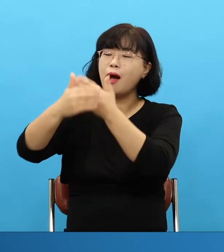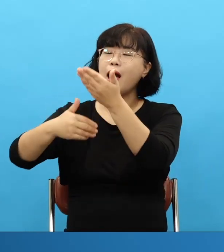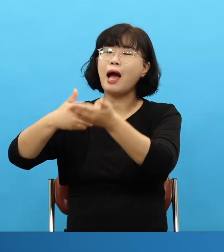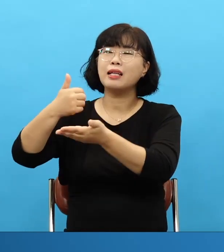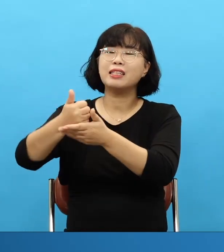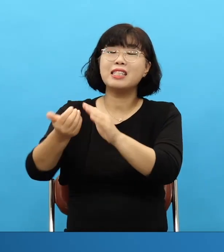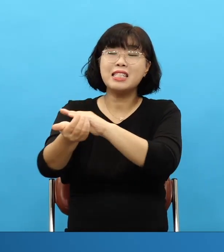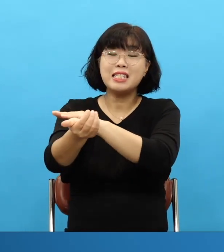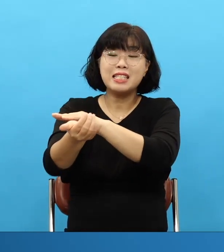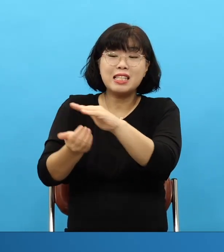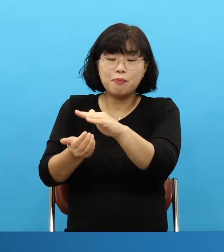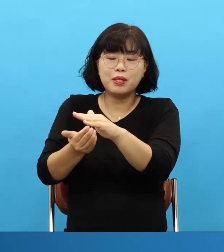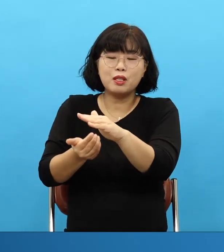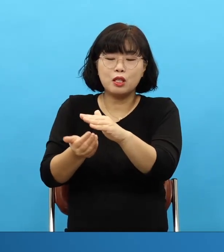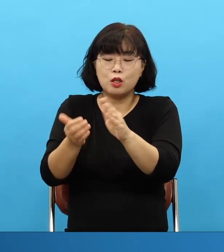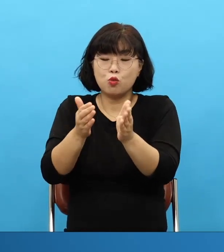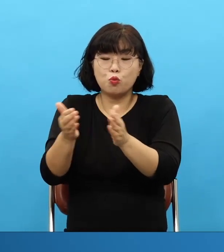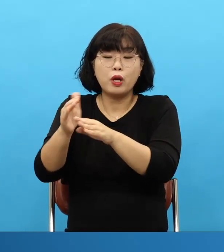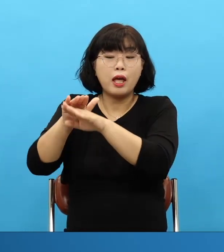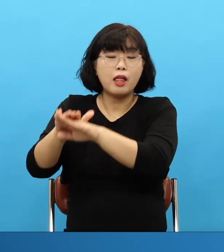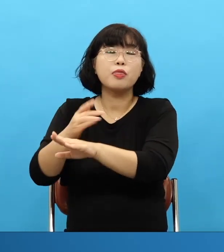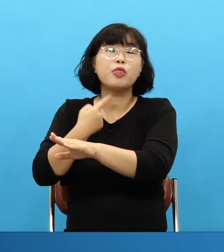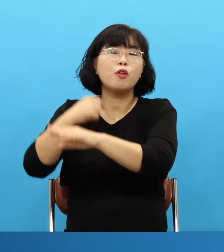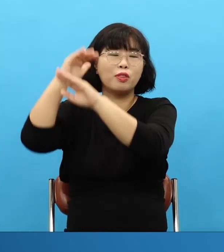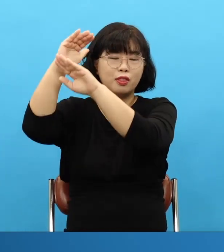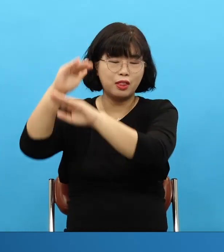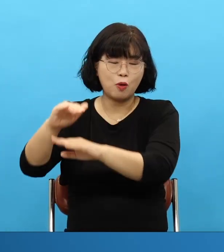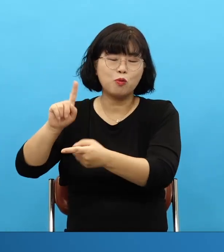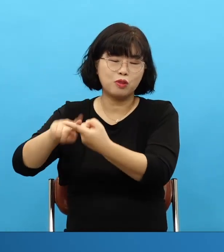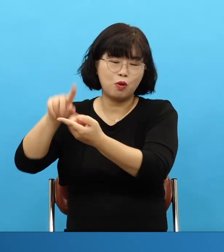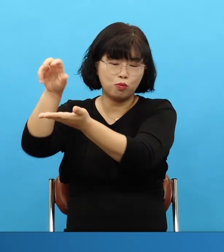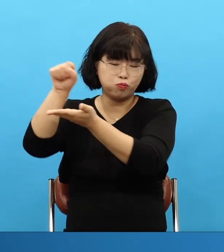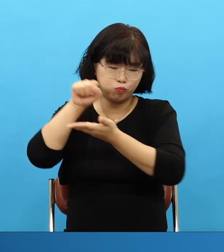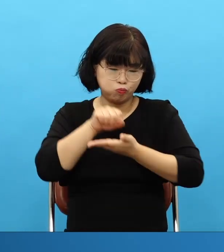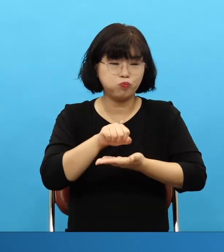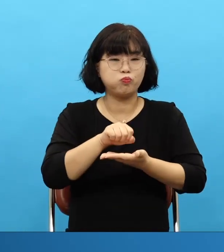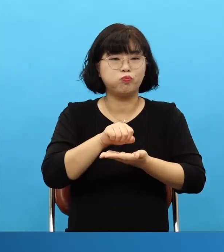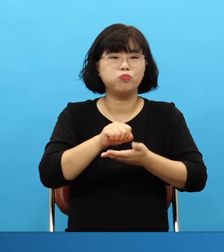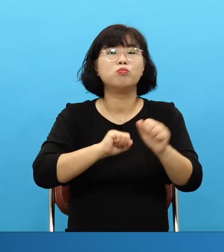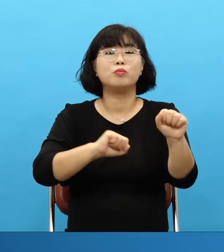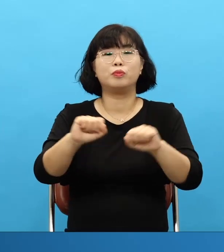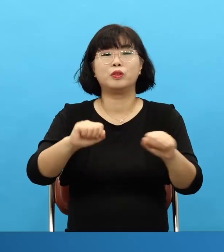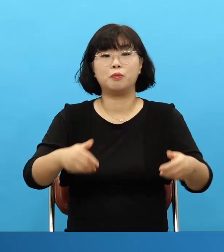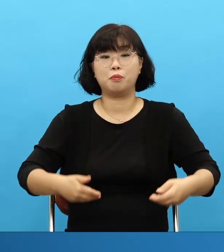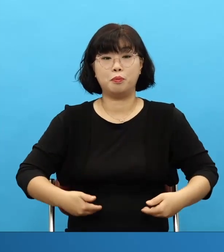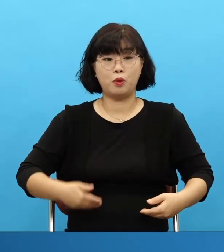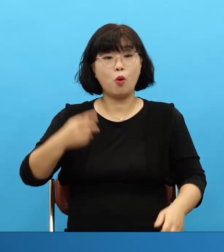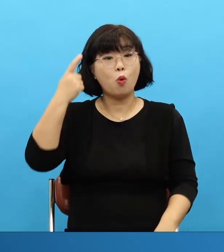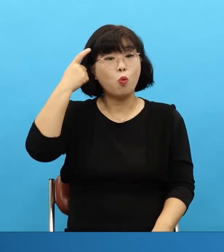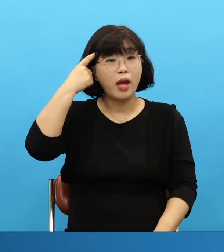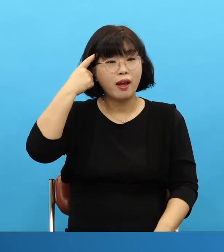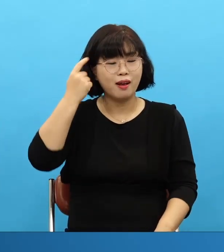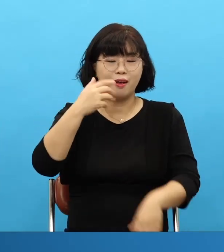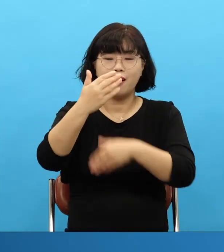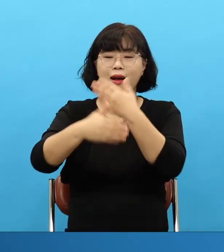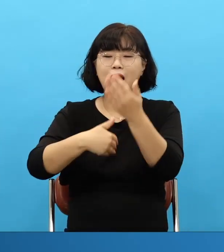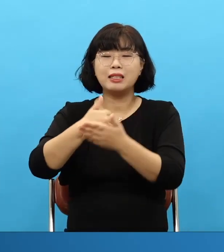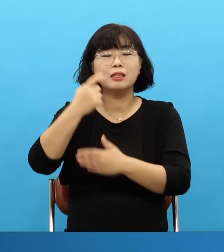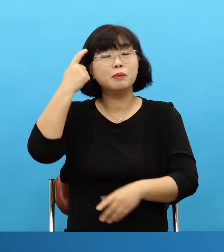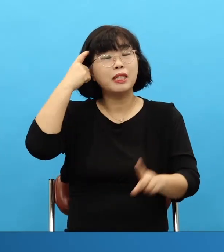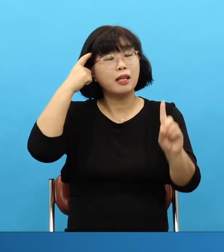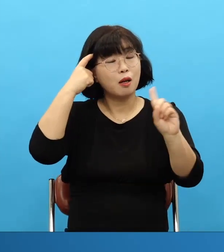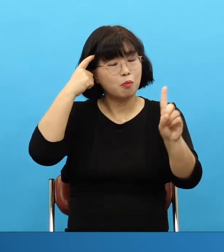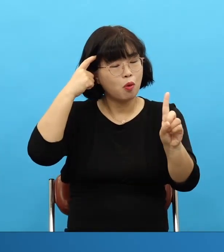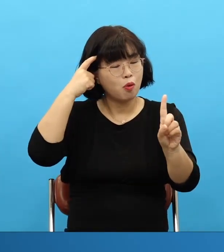important. 하나님은 여러분을 축복하시기를 원하십니다. God wants to bless you. 그 눈으로 봐야 돼요. You need to be able to have the eyes to see